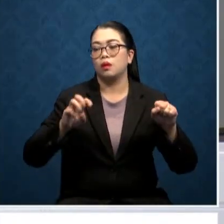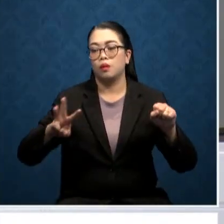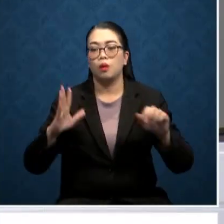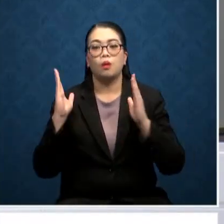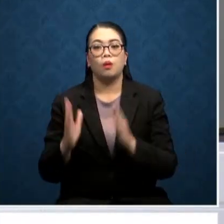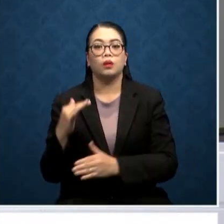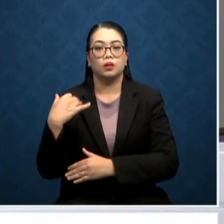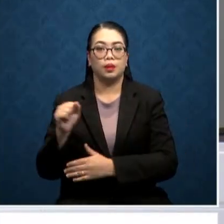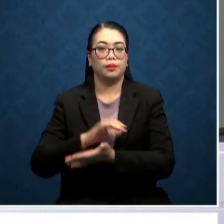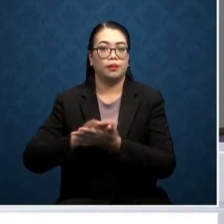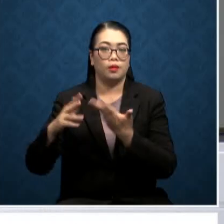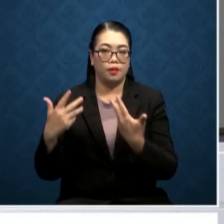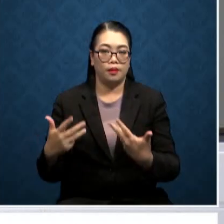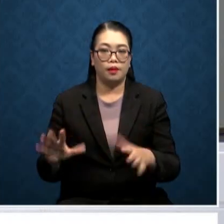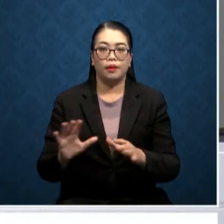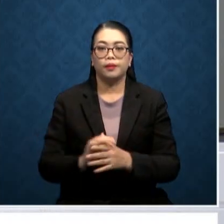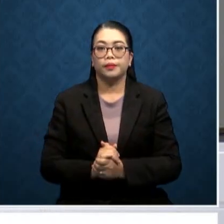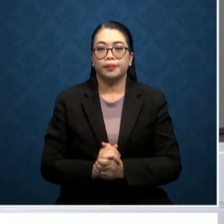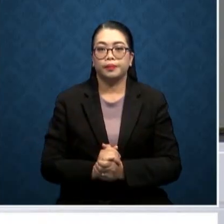ำนวน10คนแล้ว